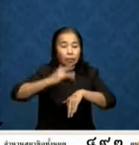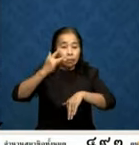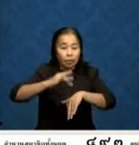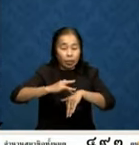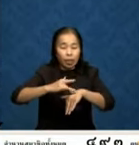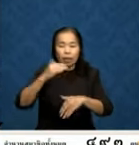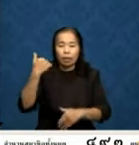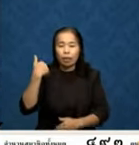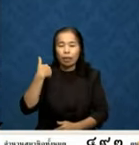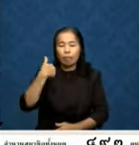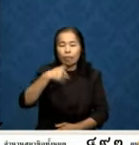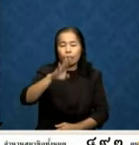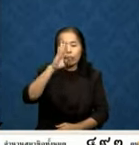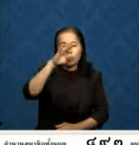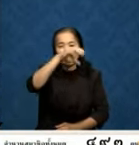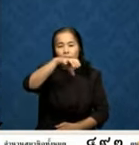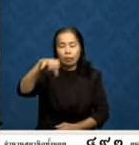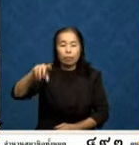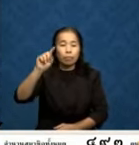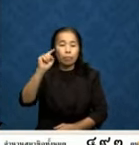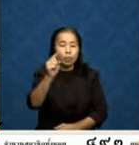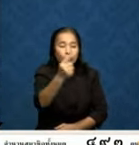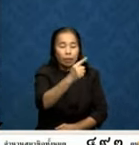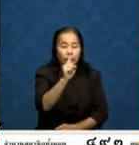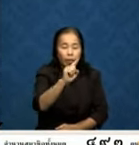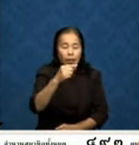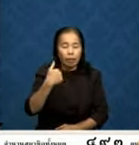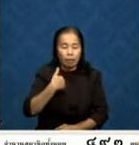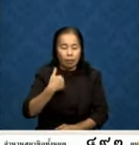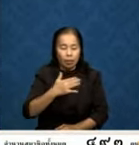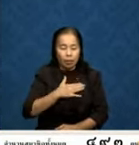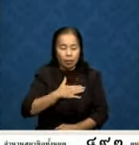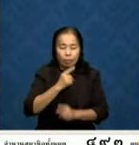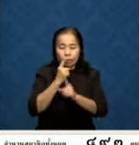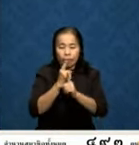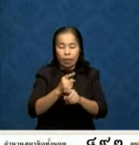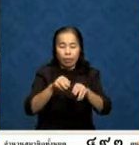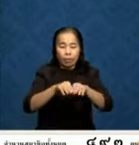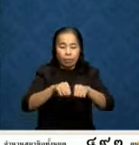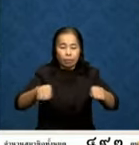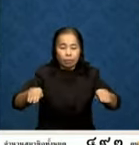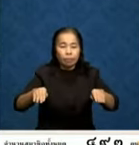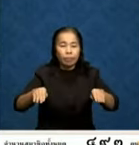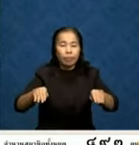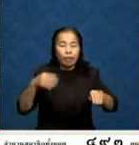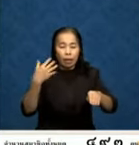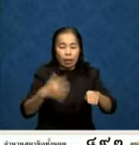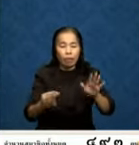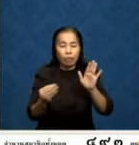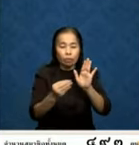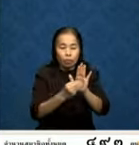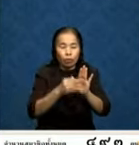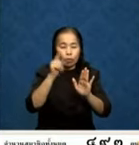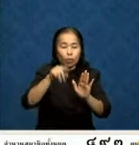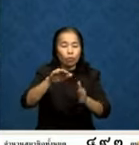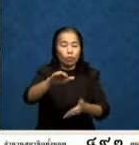ที่จะนำเข้าเนี่ยทางกกพ.เนี่ยได้มีมาตรฐานกำหนดชัดเจนครับว่า จะต้องนำเข้าเนี่ยโดยที่จะต้องเบนช์ม